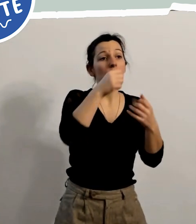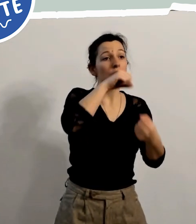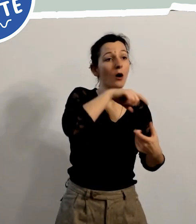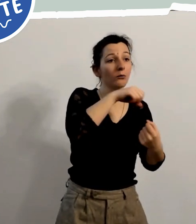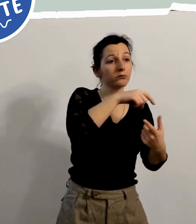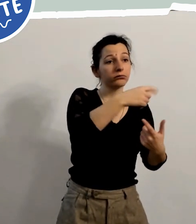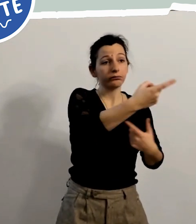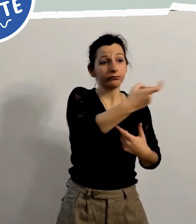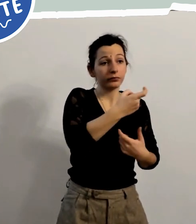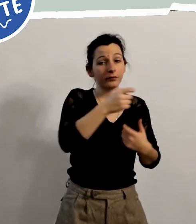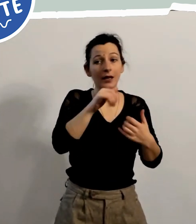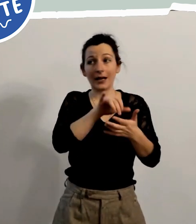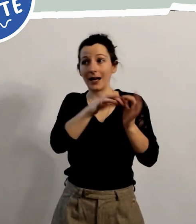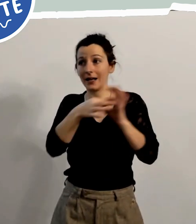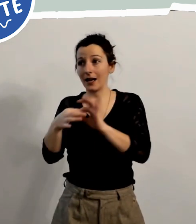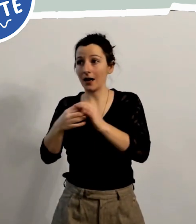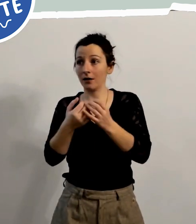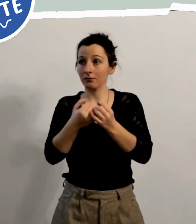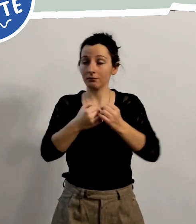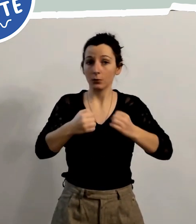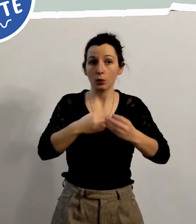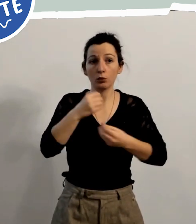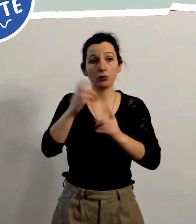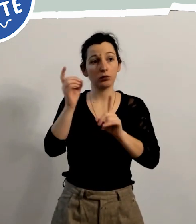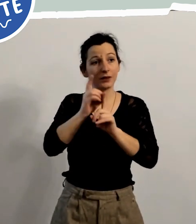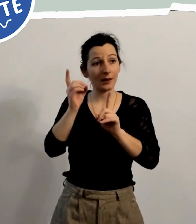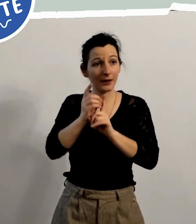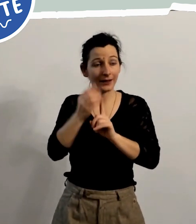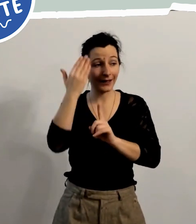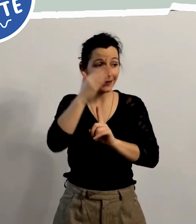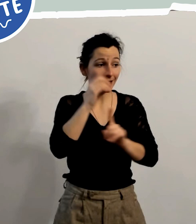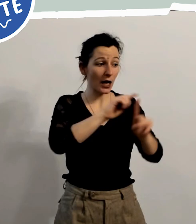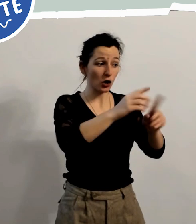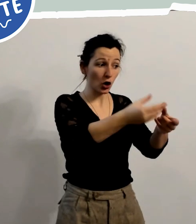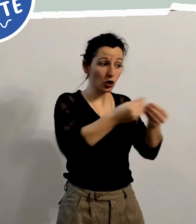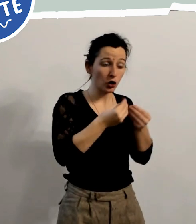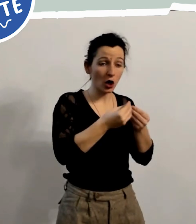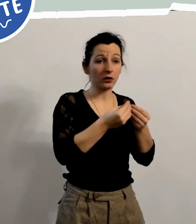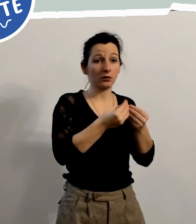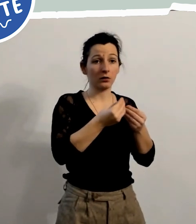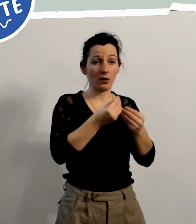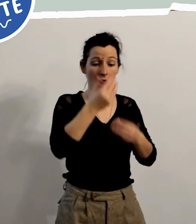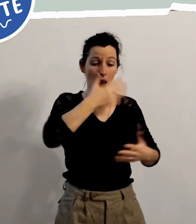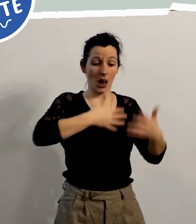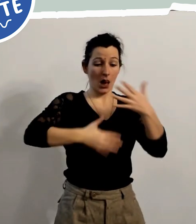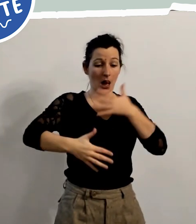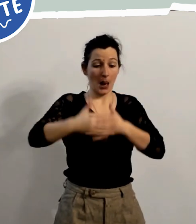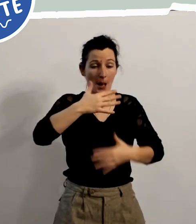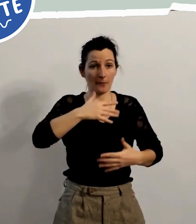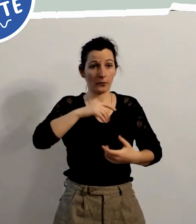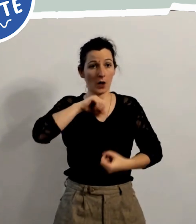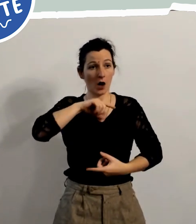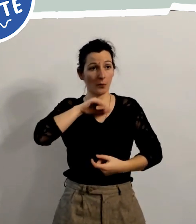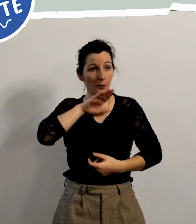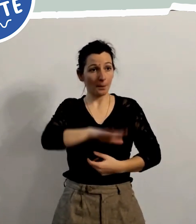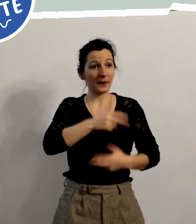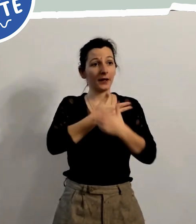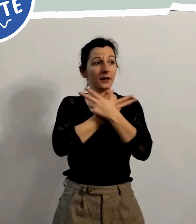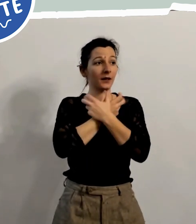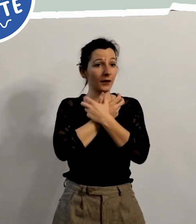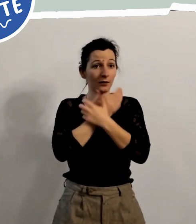l'obésité, le diabète. Donc on sait qu'il y a des perturbateurs endocriniens qui perturbent la production des hormones